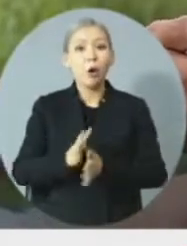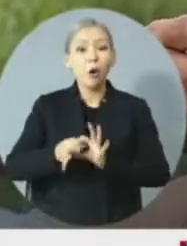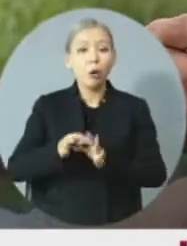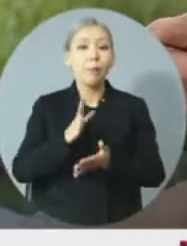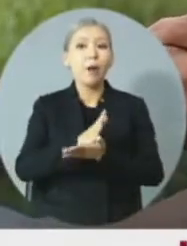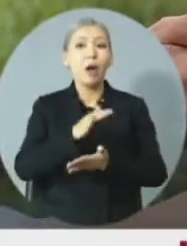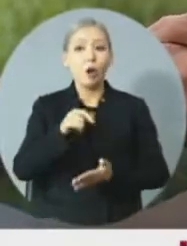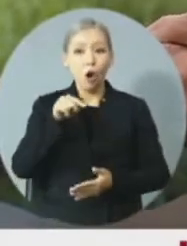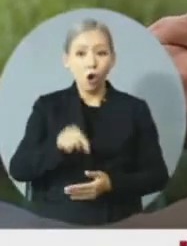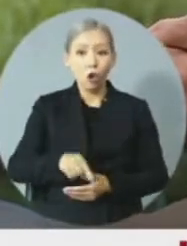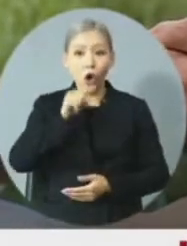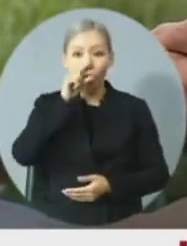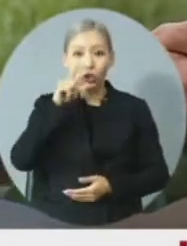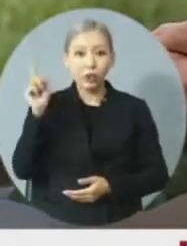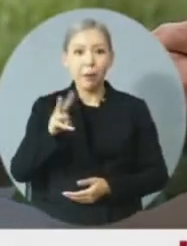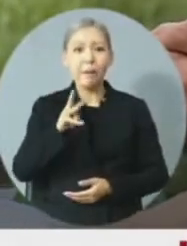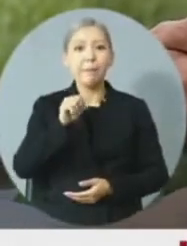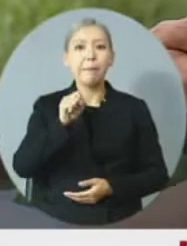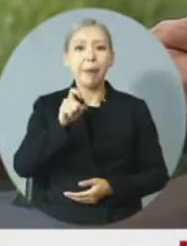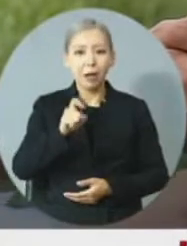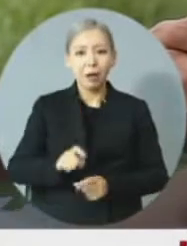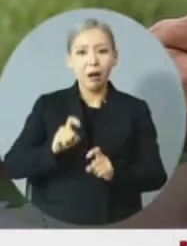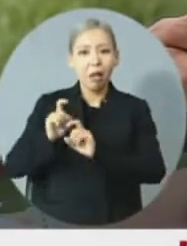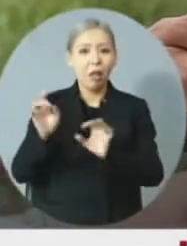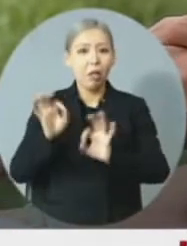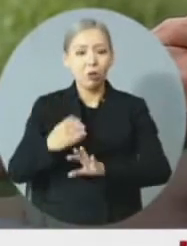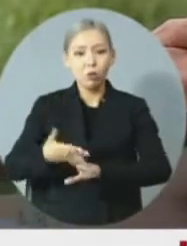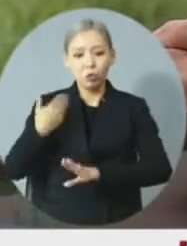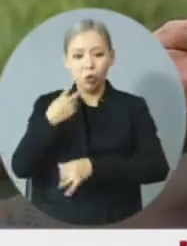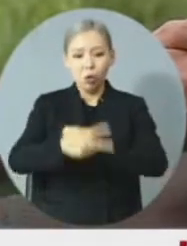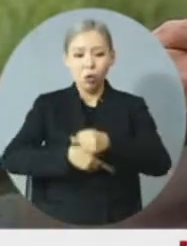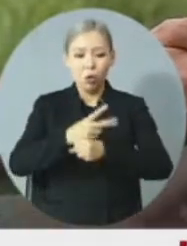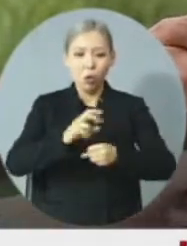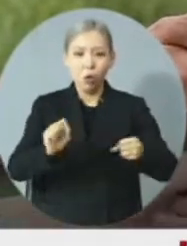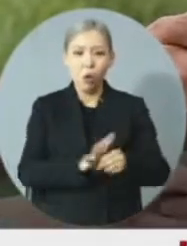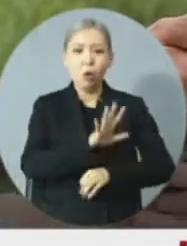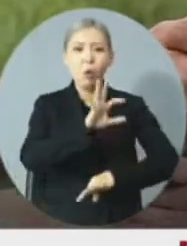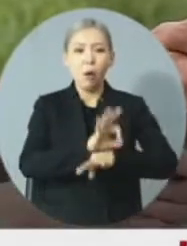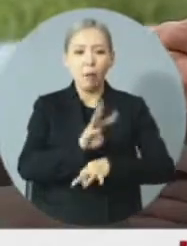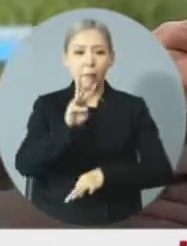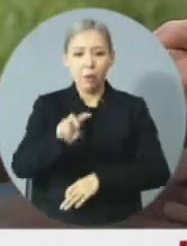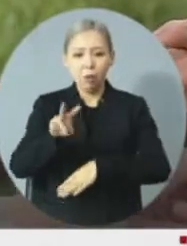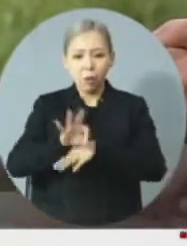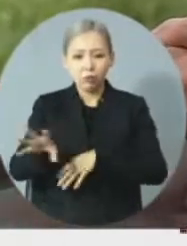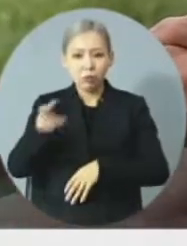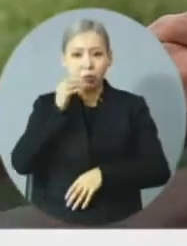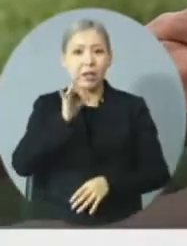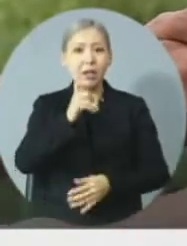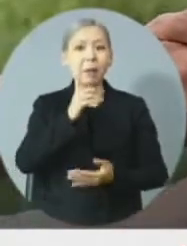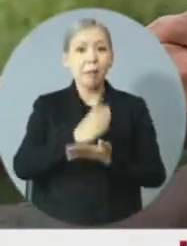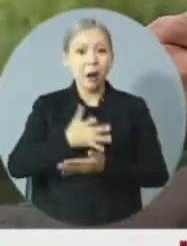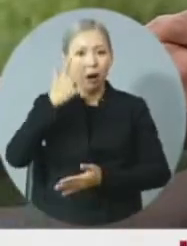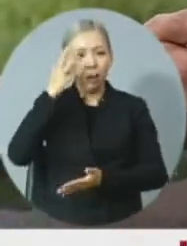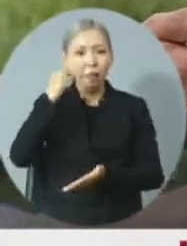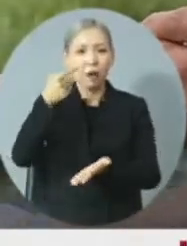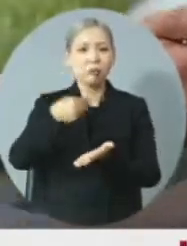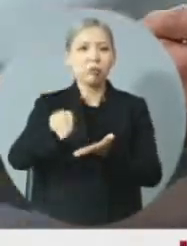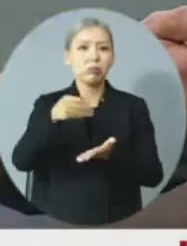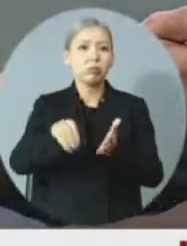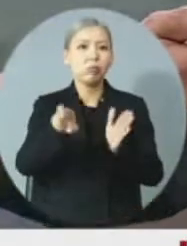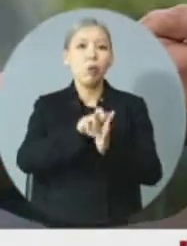Одоогөр бол яг хойшоо бол яг махны чиглэлээр өдр хайцах байгаа шүү. Ер нь сүүлийн 2 жил ковидын нөхцөл байдал малын өвчлөл маш өндөр байгаа болохоор бид гадаашаа маха гарах юмш